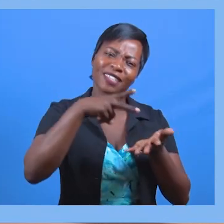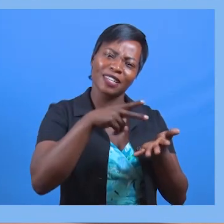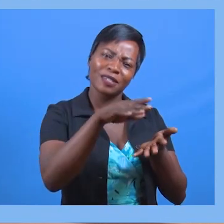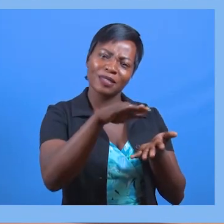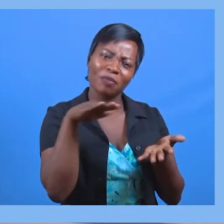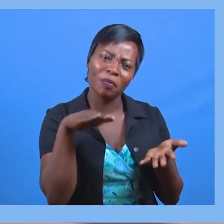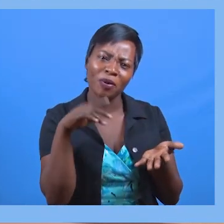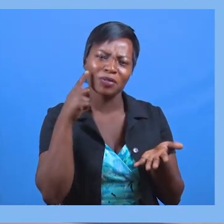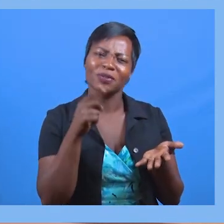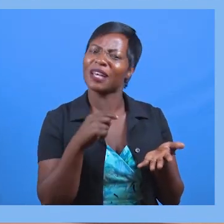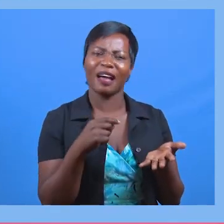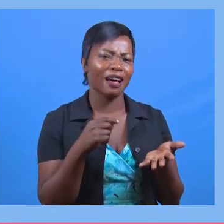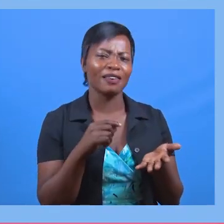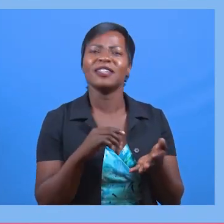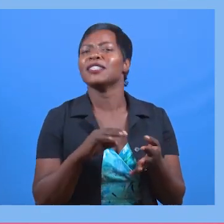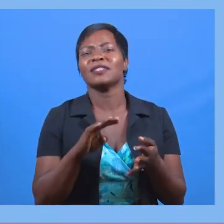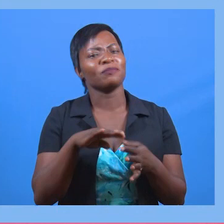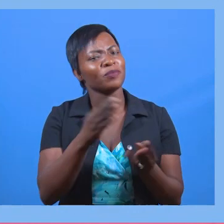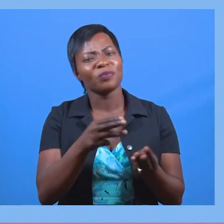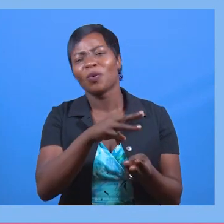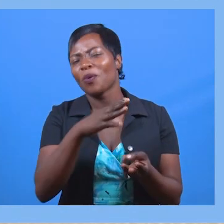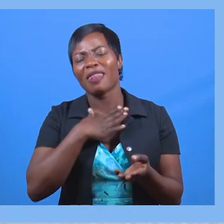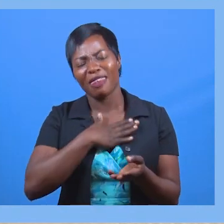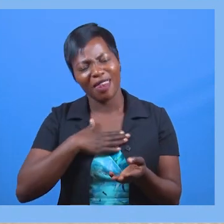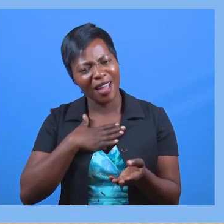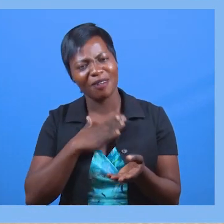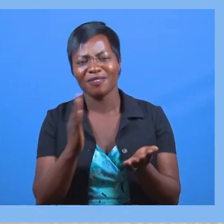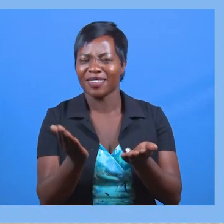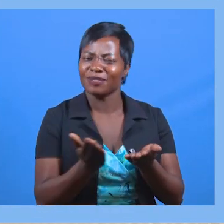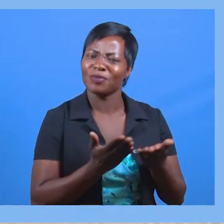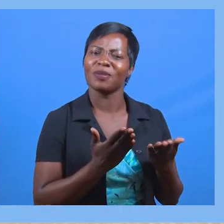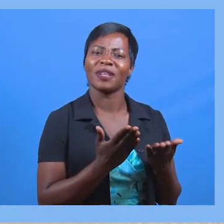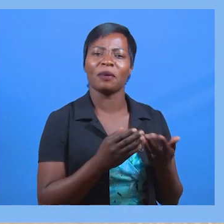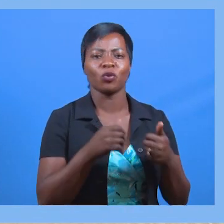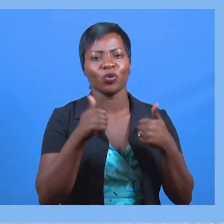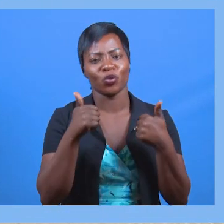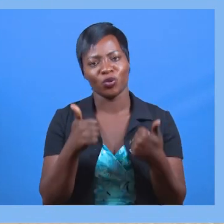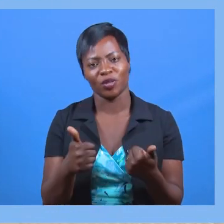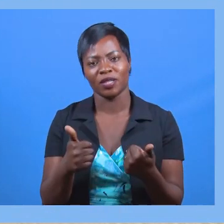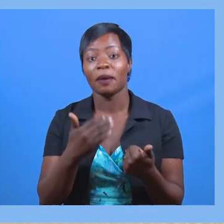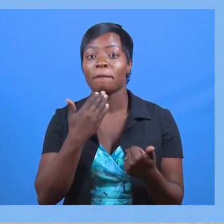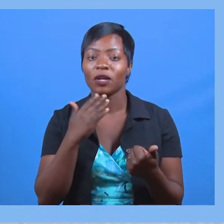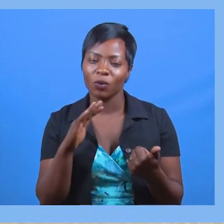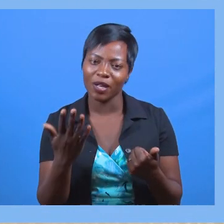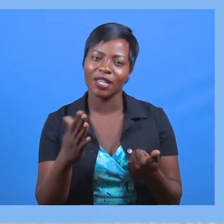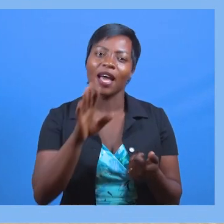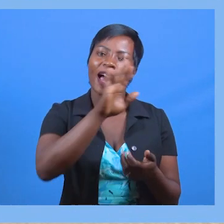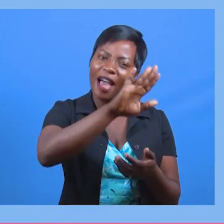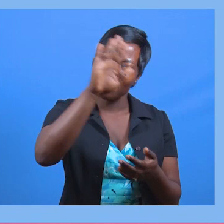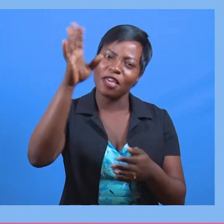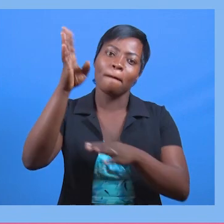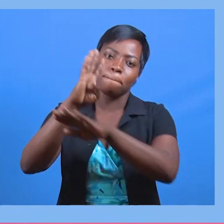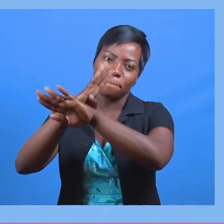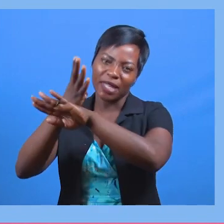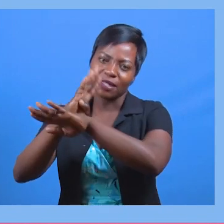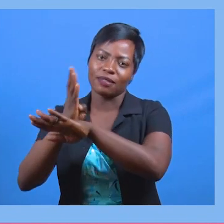nyika vanouya, vamwe vana muzvina bhizimisi vanobva kune dzimwe nyika vanouya